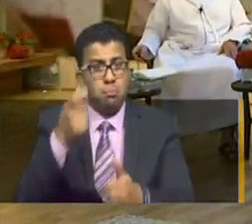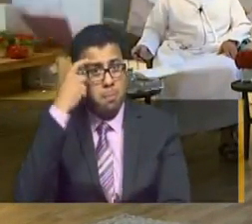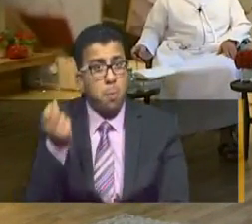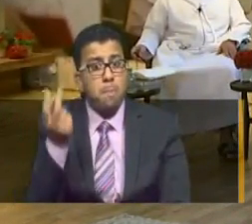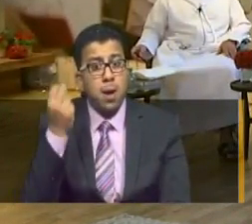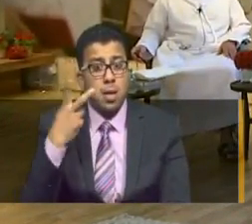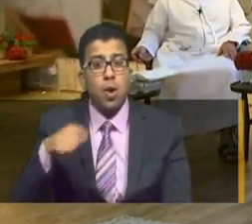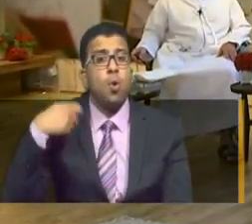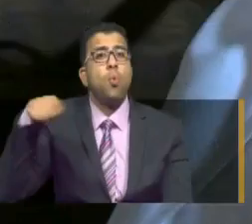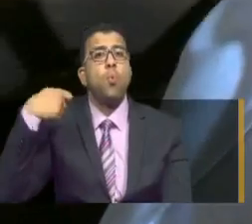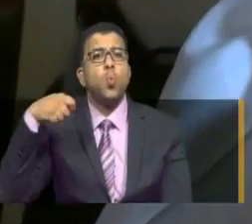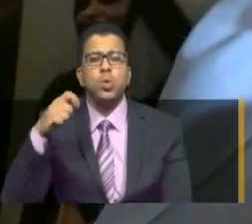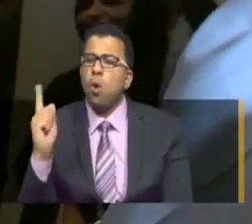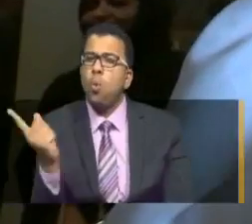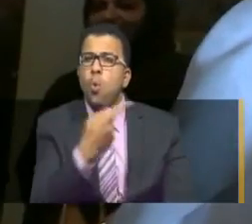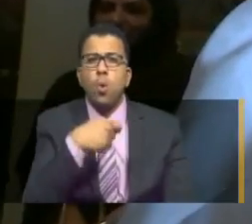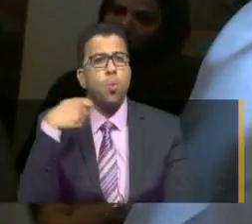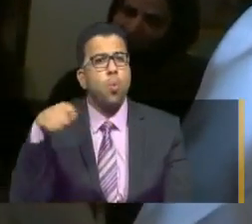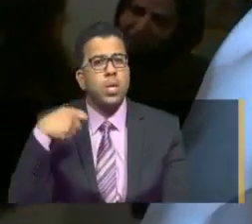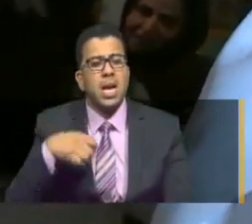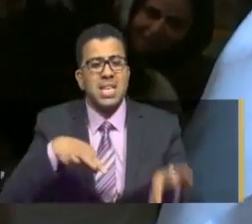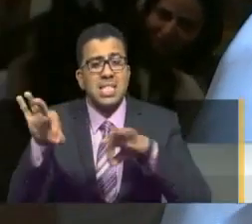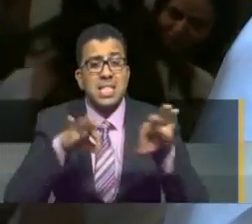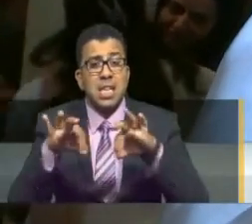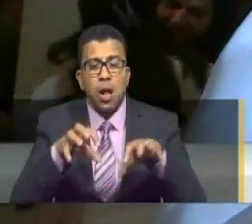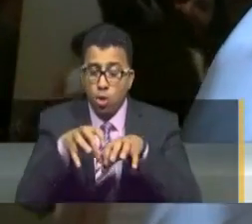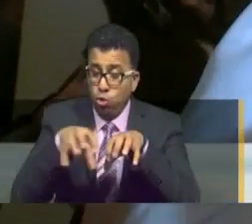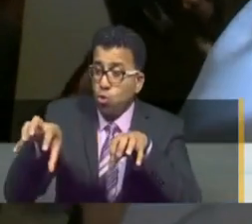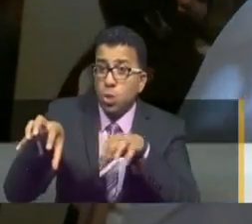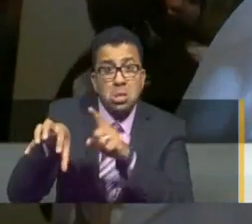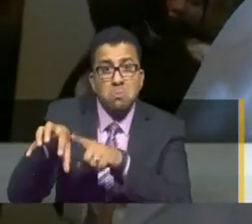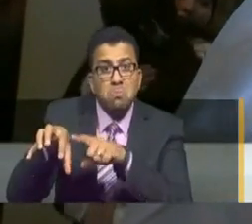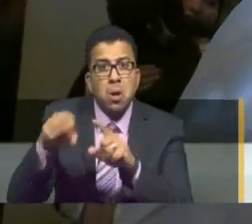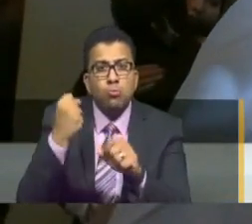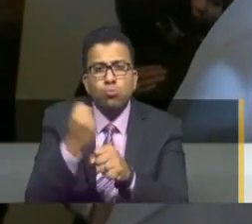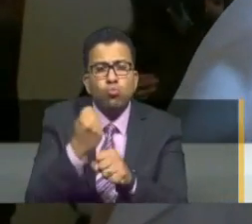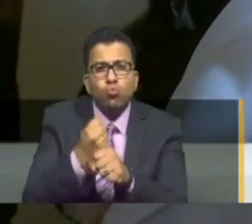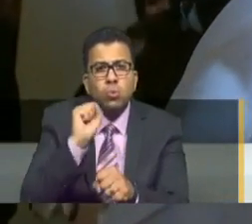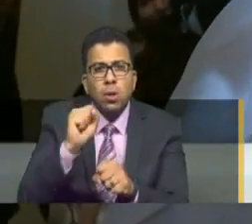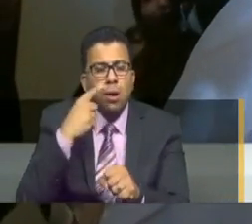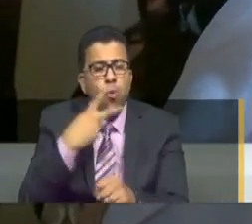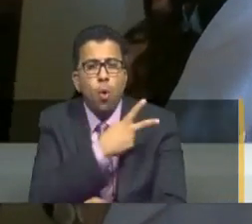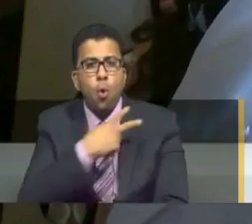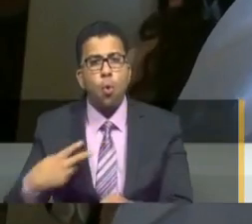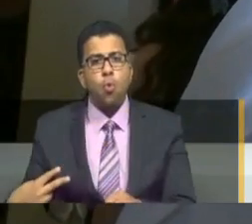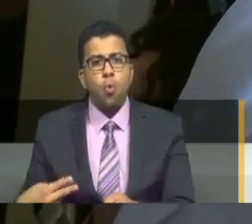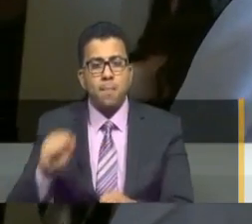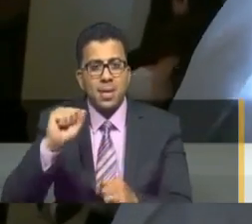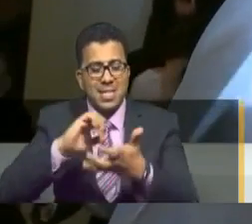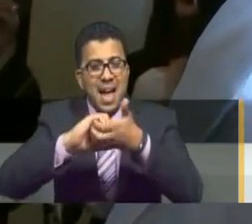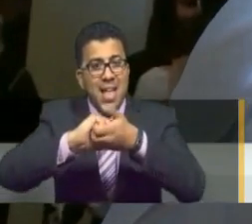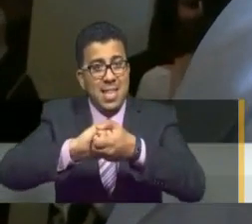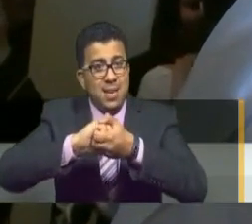جميع الوزارات تقريبا. الاستراتيجية هاي ستكون جزء من مؤشرات أداء موجودة في الحكومة